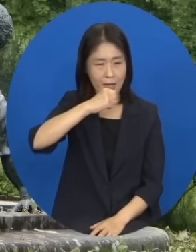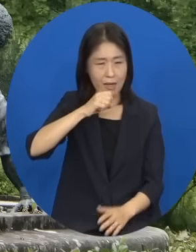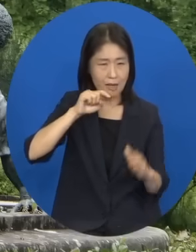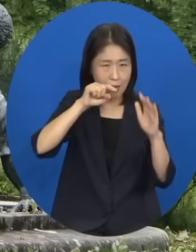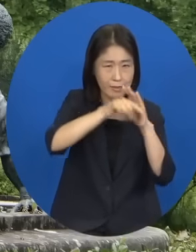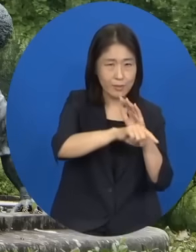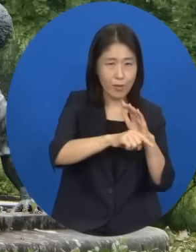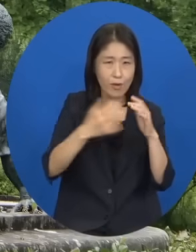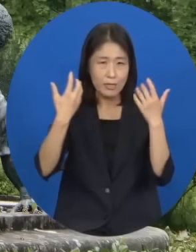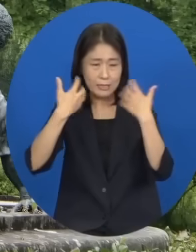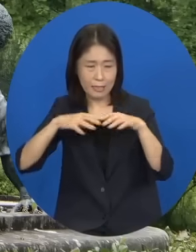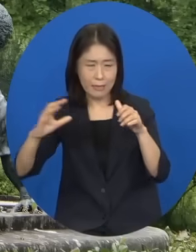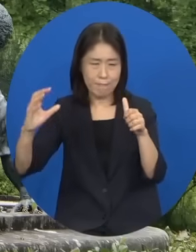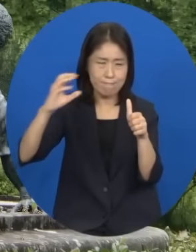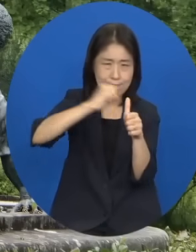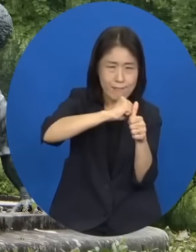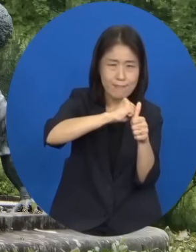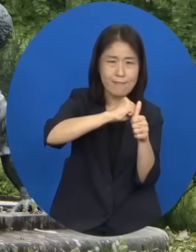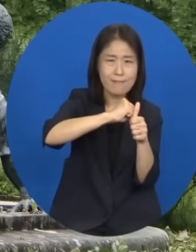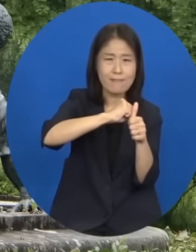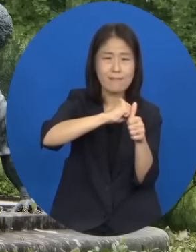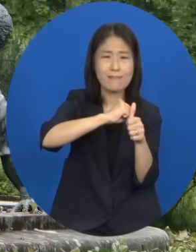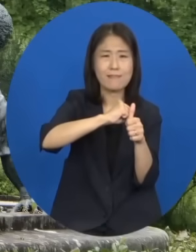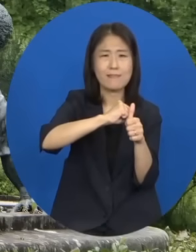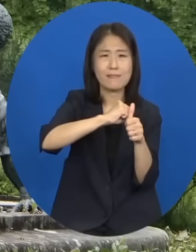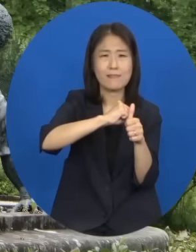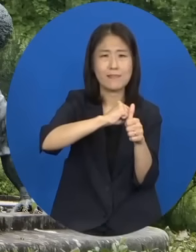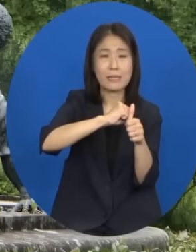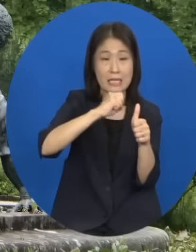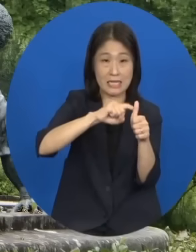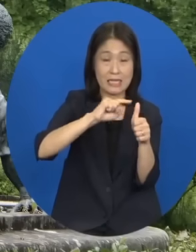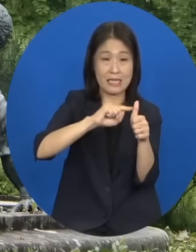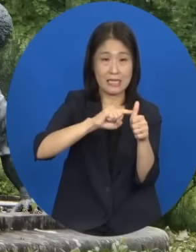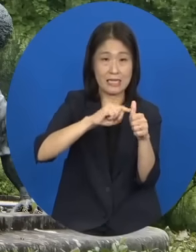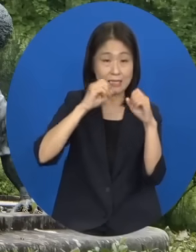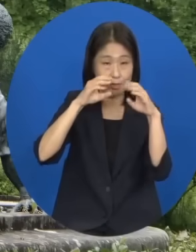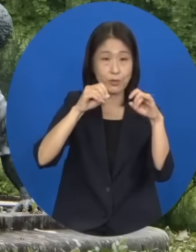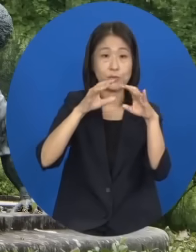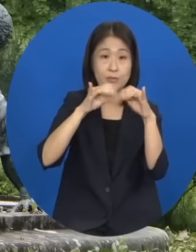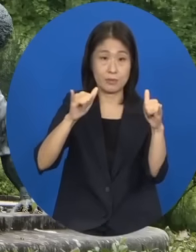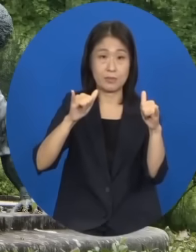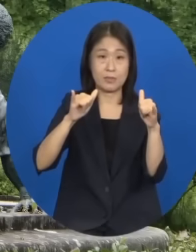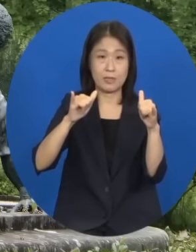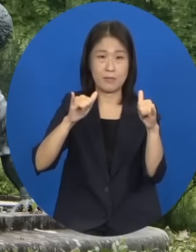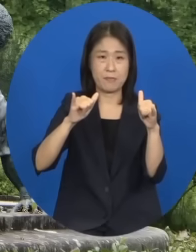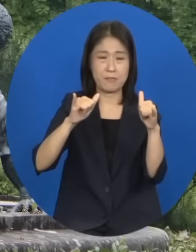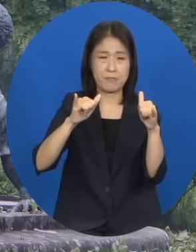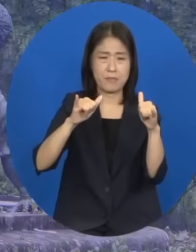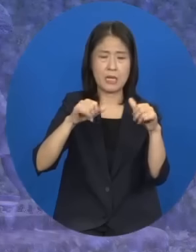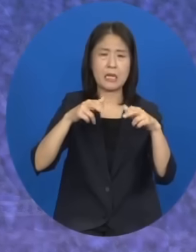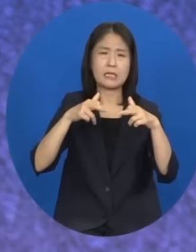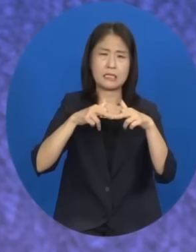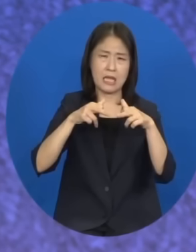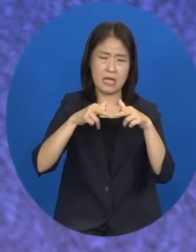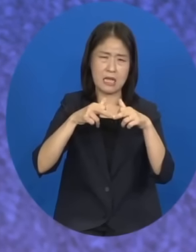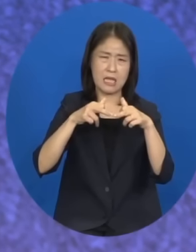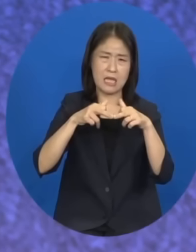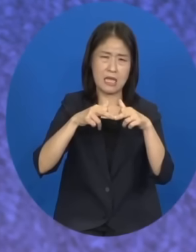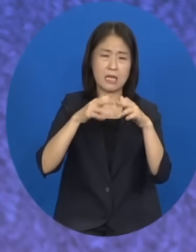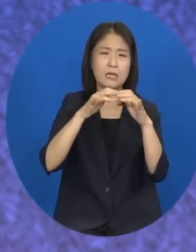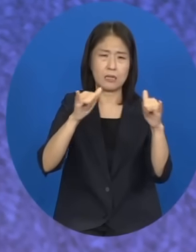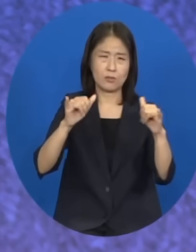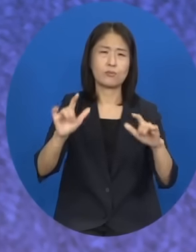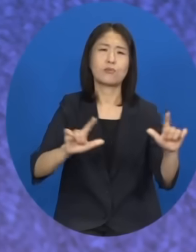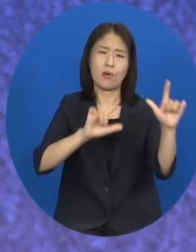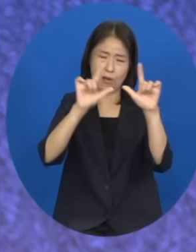사자에게 어깨가 물린 이 초창기입니다. 그래서 리빙스턴은 사실 장애인으로 살았어요. 어깨가 한쪽